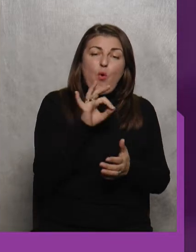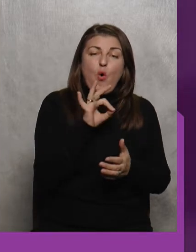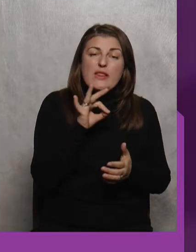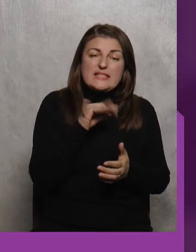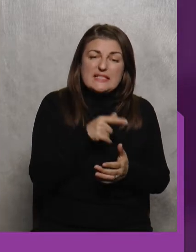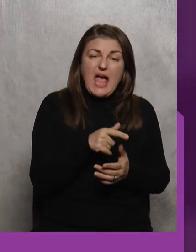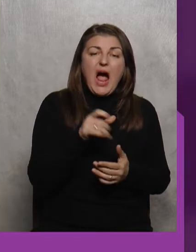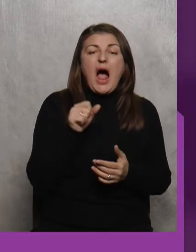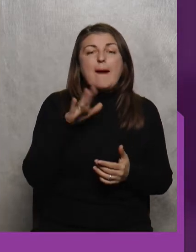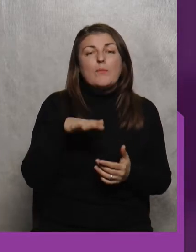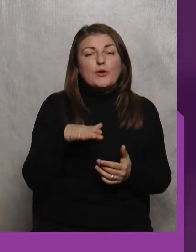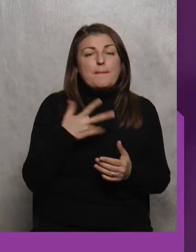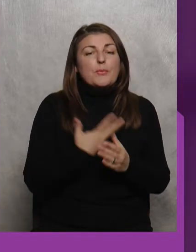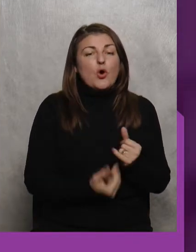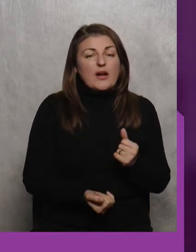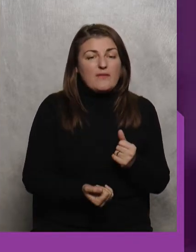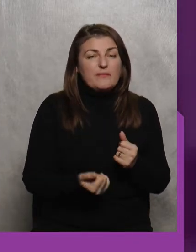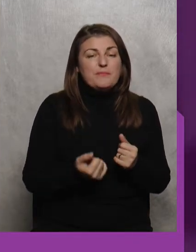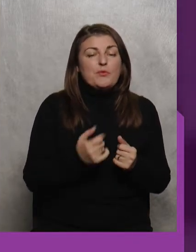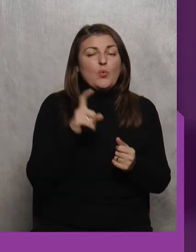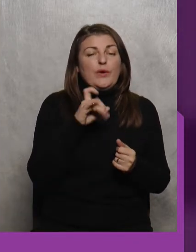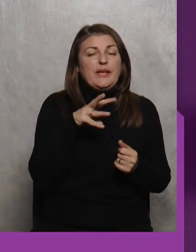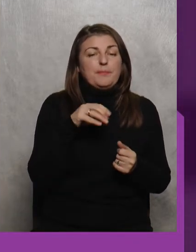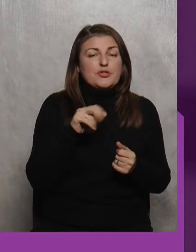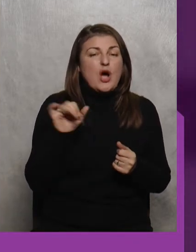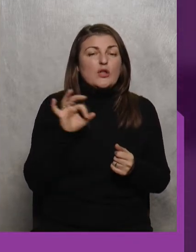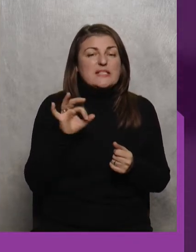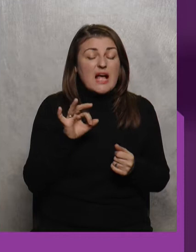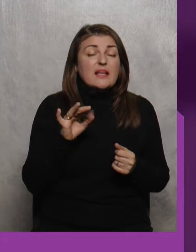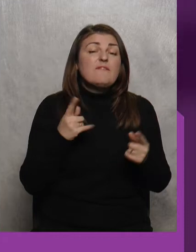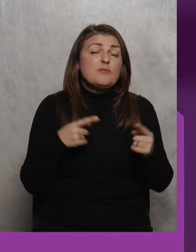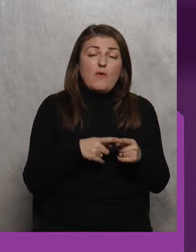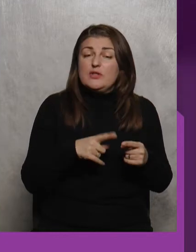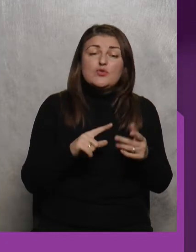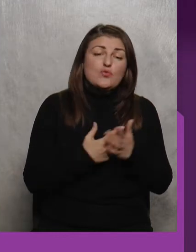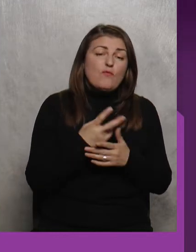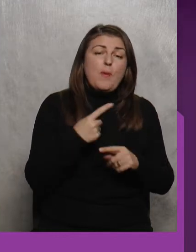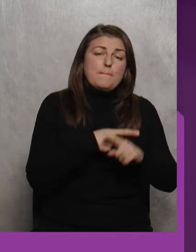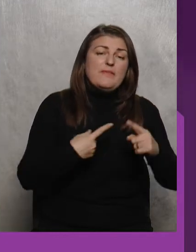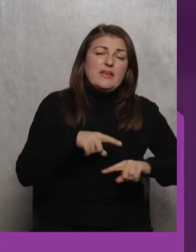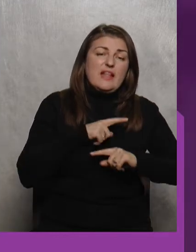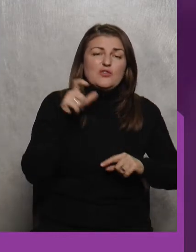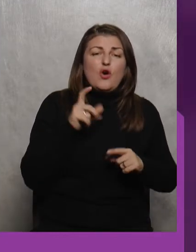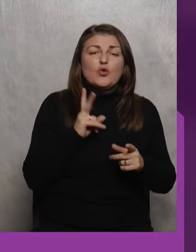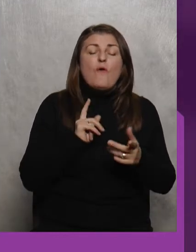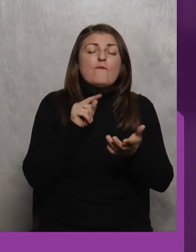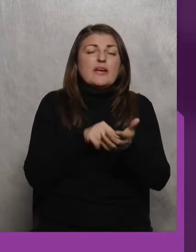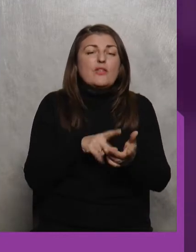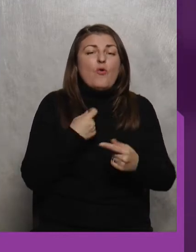потім програв у хіміча Олександра. І, відповідно, знову вони в півфіналі зустрічають, хто вийде в